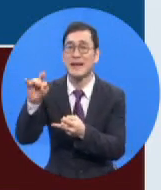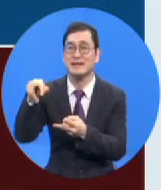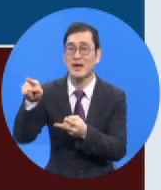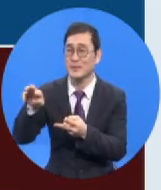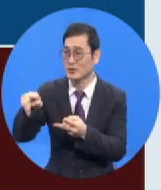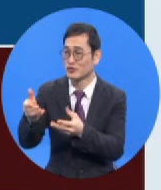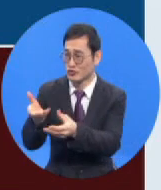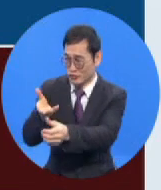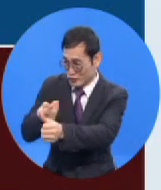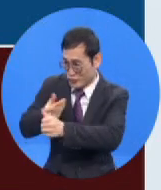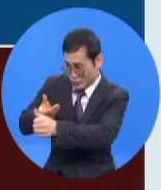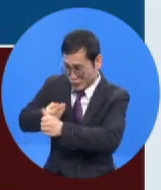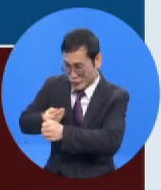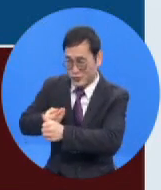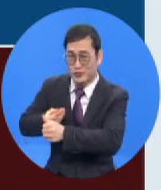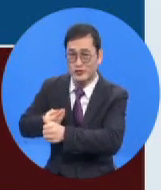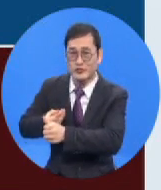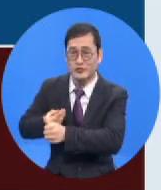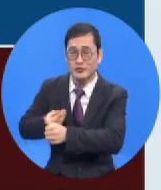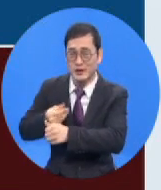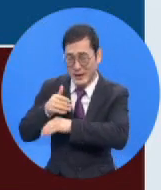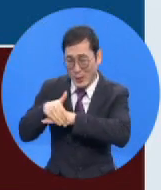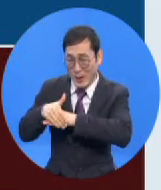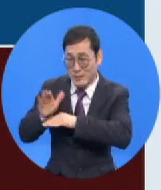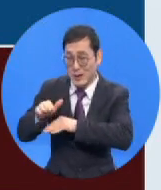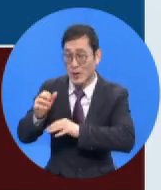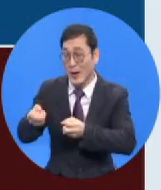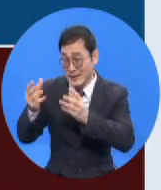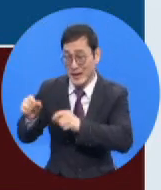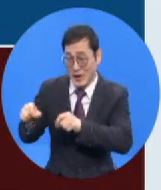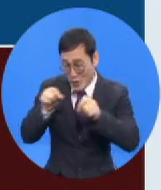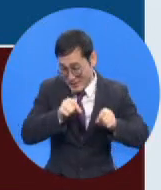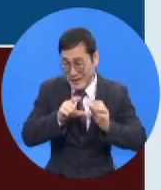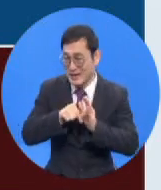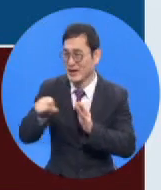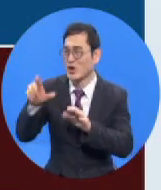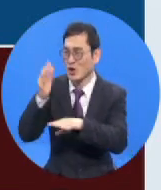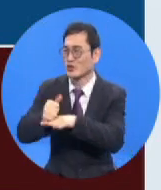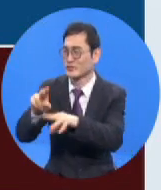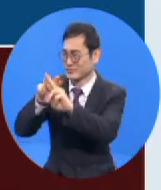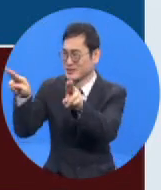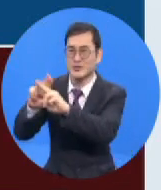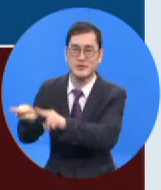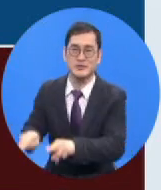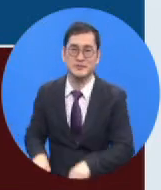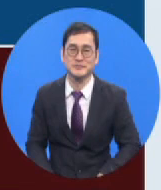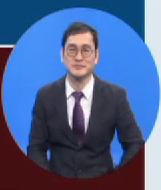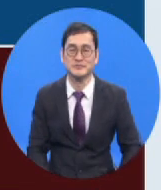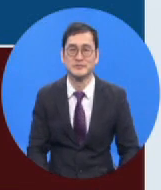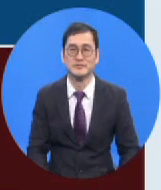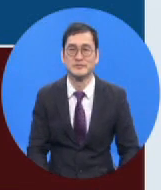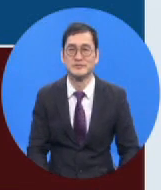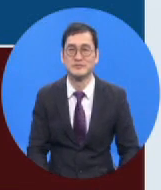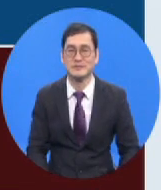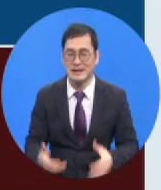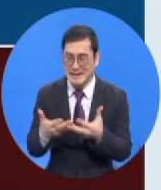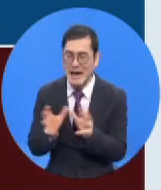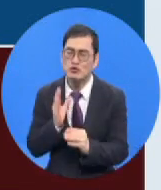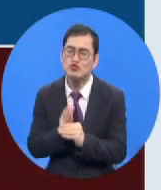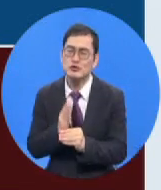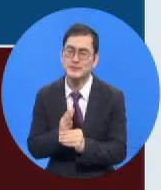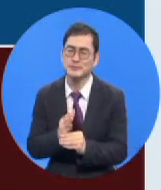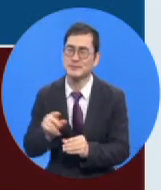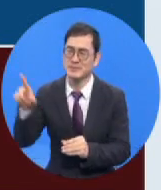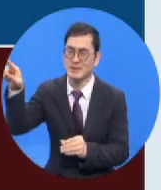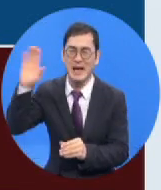초청을 없던 일로 취소했다는 겁니다. 국민의힘 서울시당 관계자는 당 중심의 행사로 진행하기로 했다 이렇게